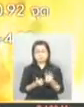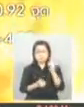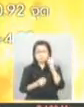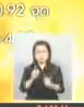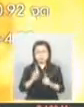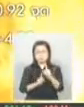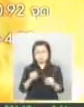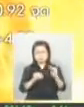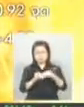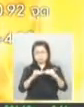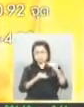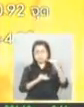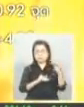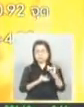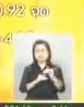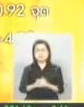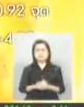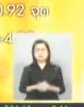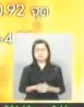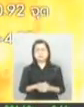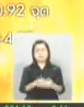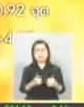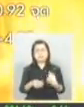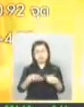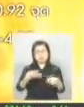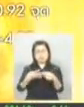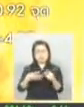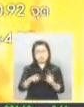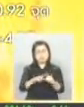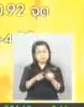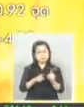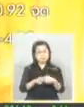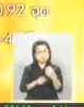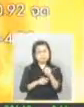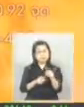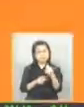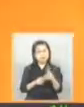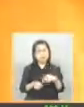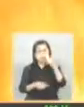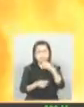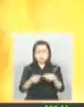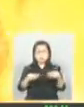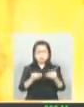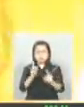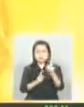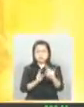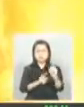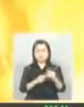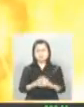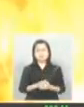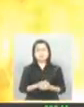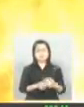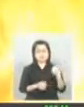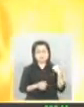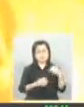รับขึ้นไปมากนักนะคะเซี่ยงไฮ้คอมโพสิตบวกไป 4.83 จุดส่วนตลาดหุ้นในบ้านเราวันนี้ค่ะก็ยังเคลื่อนไ